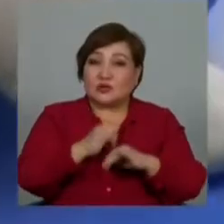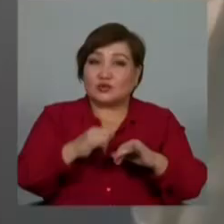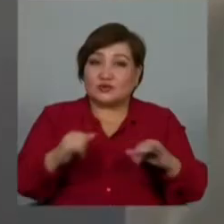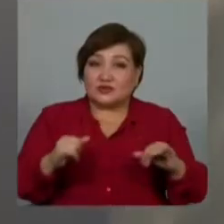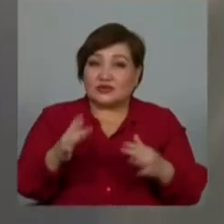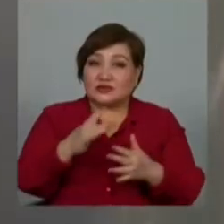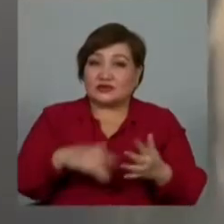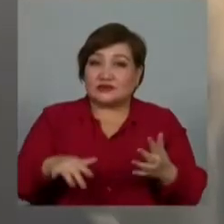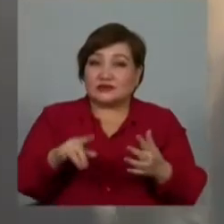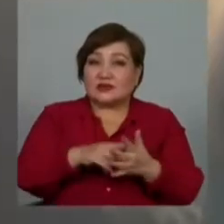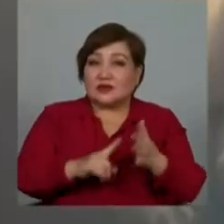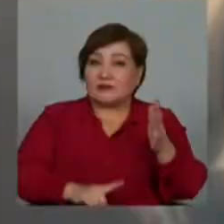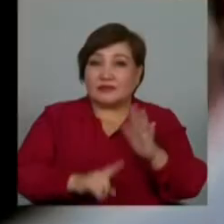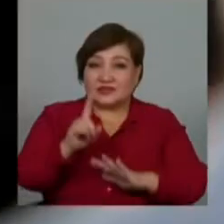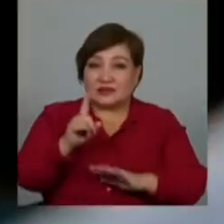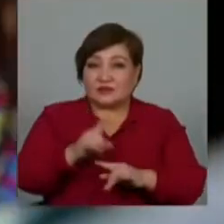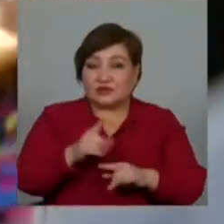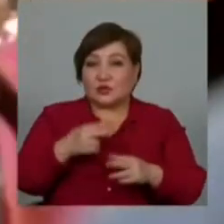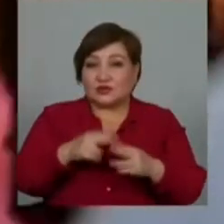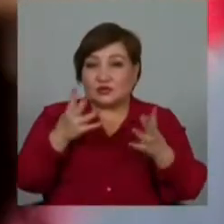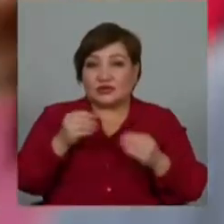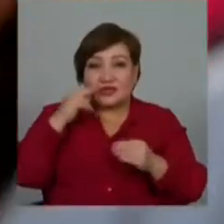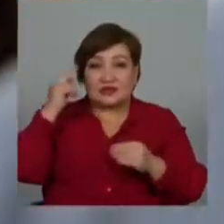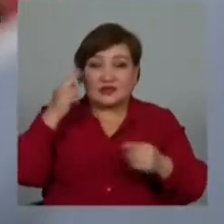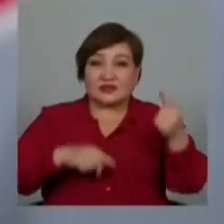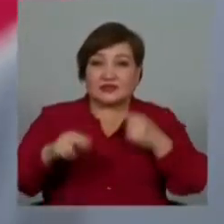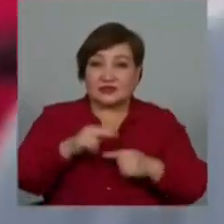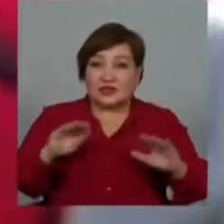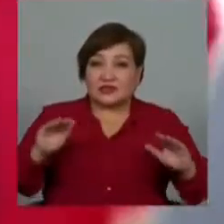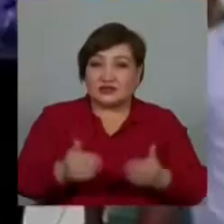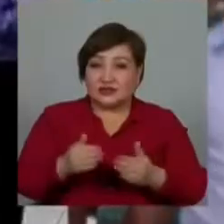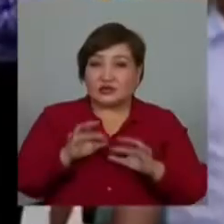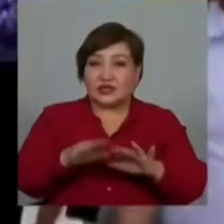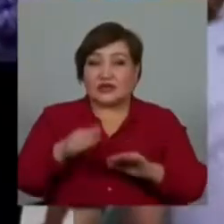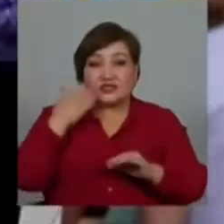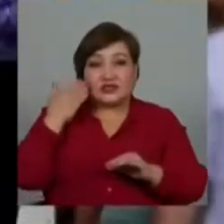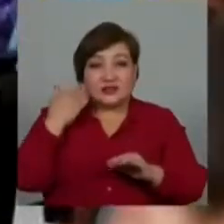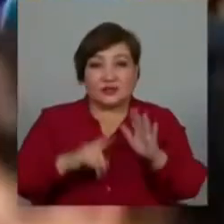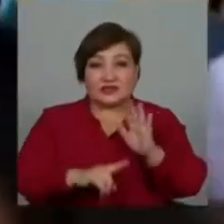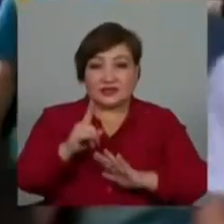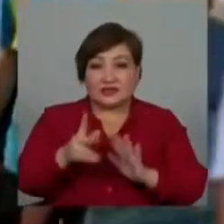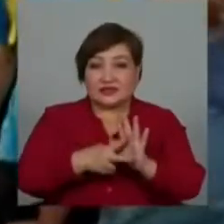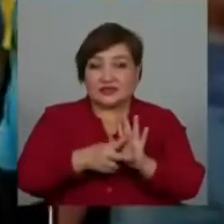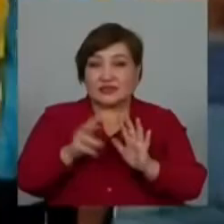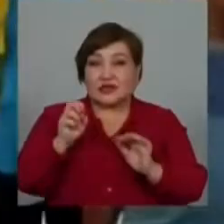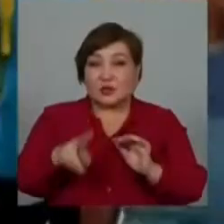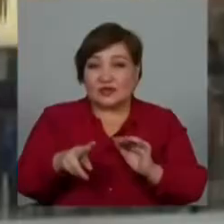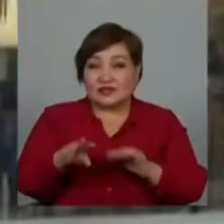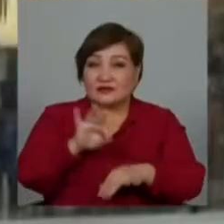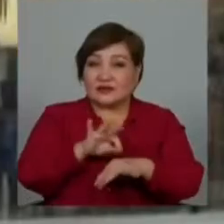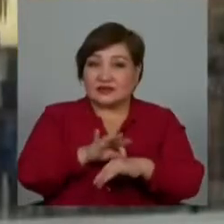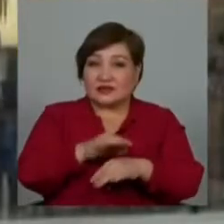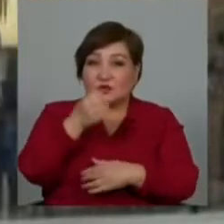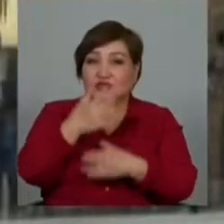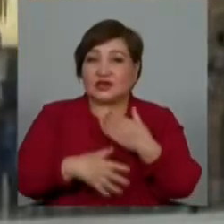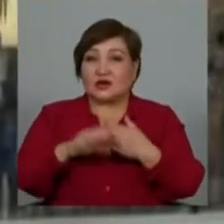дүрбелең басталды. Дәл осы кезеңде Қытайда керісінше шектеу шаралары жеңілдей бастады. 8 сәуірде індеттің ошағы